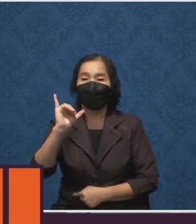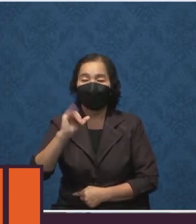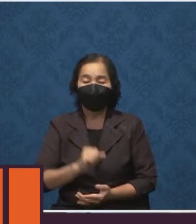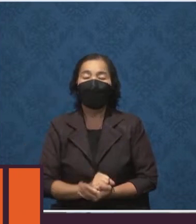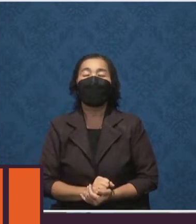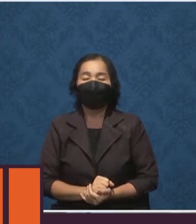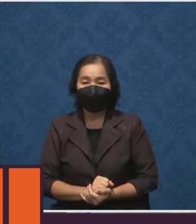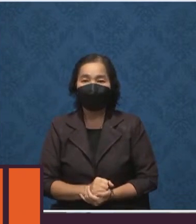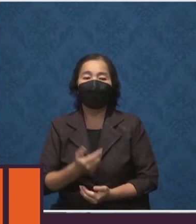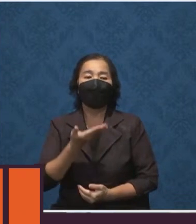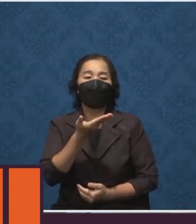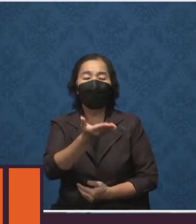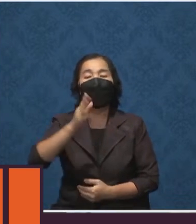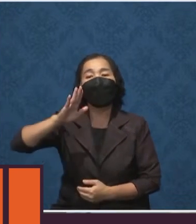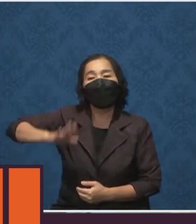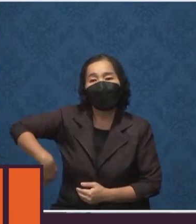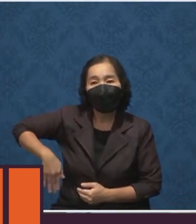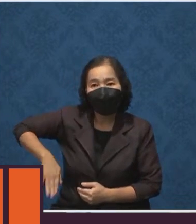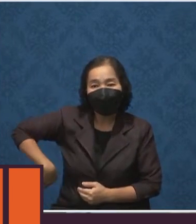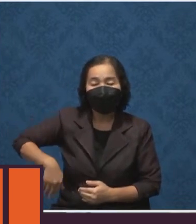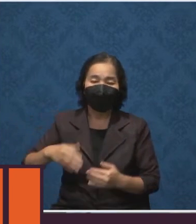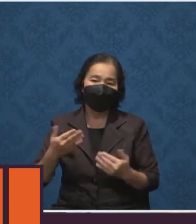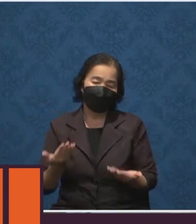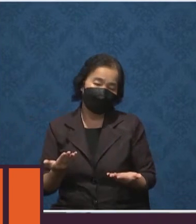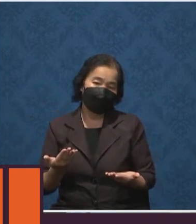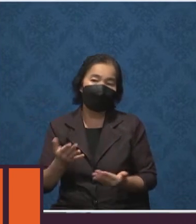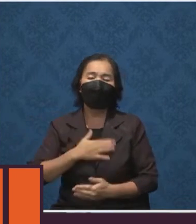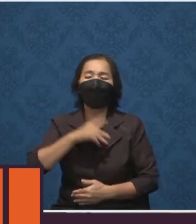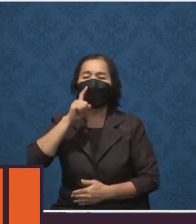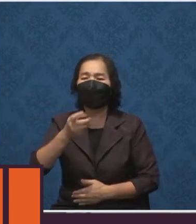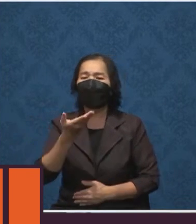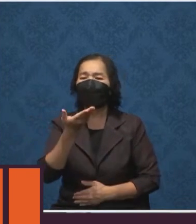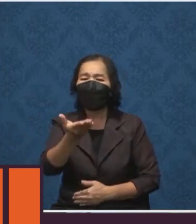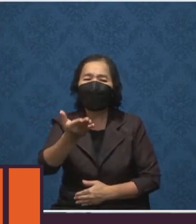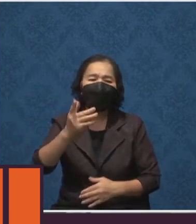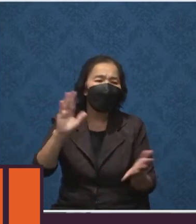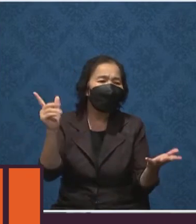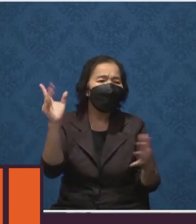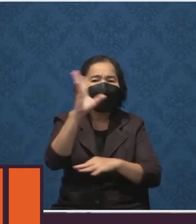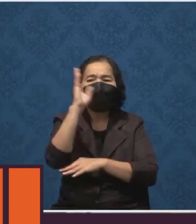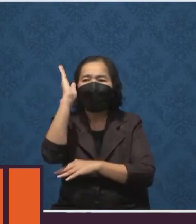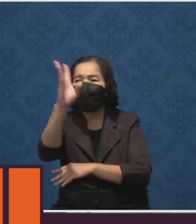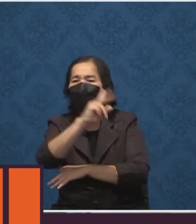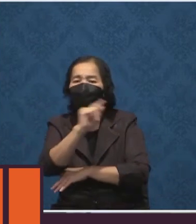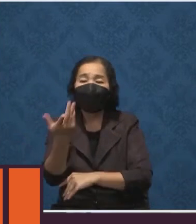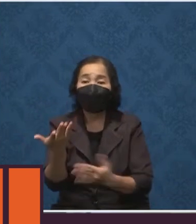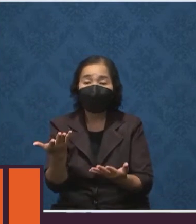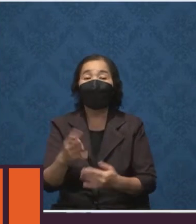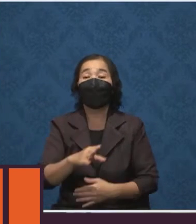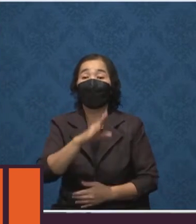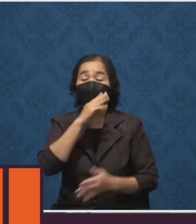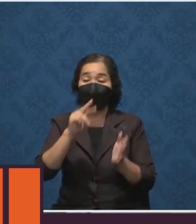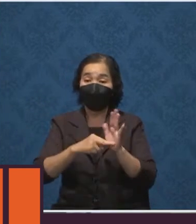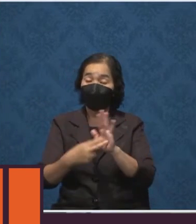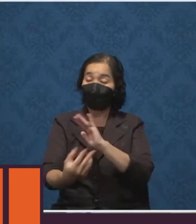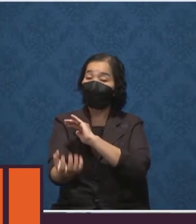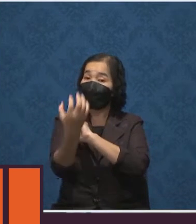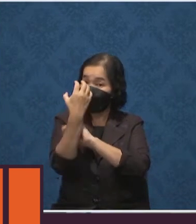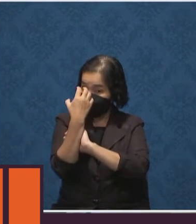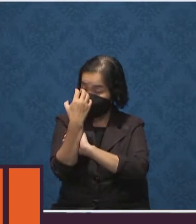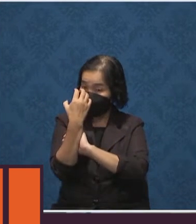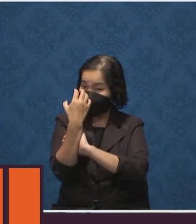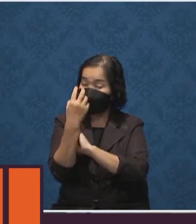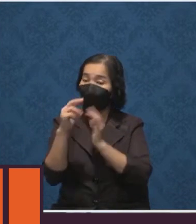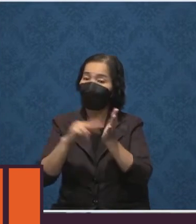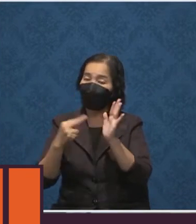แล้วจะไปขอที่หลังผมถามวจะไปขอตอนไหนถ้าท่านจะมดมอชกกนแบบนี้มัดมอ